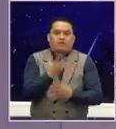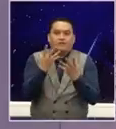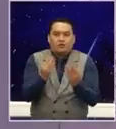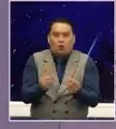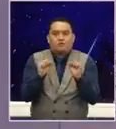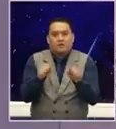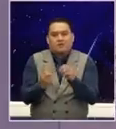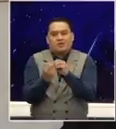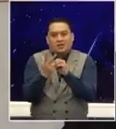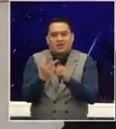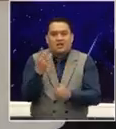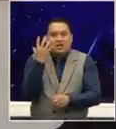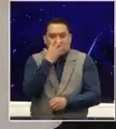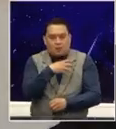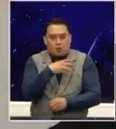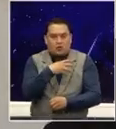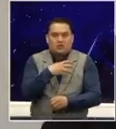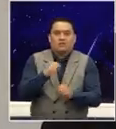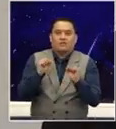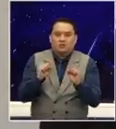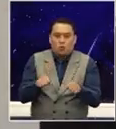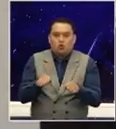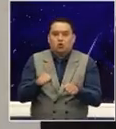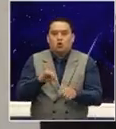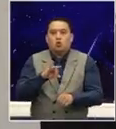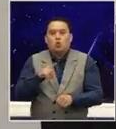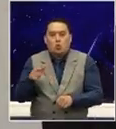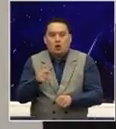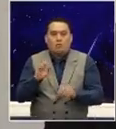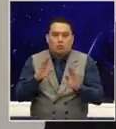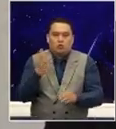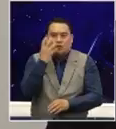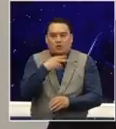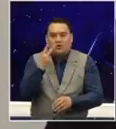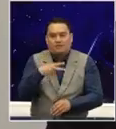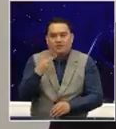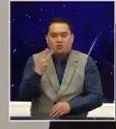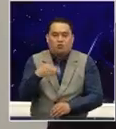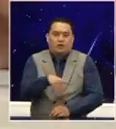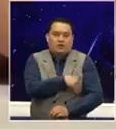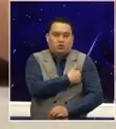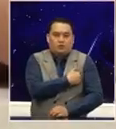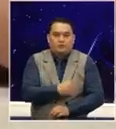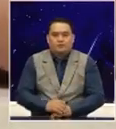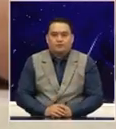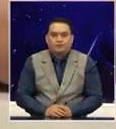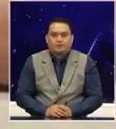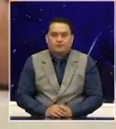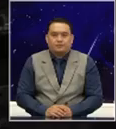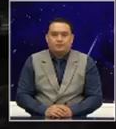время будут на уровне 13 градусов в северной части области. В южной ожидается потепление до 22 градусов.